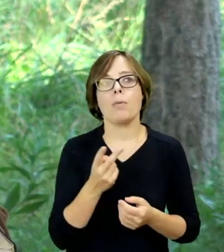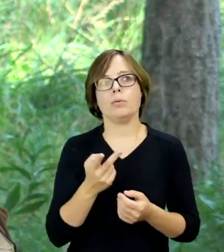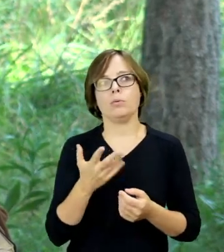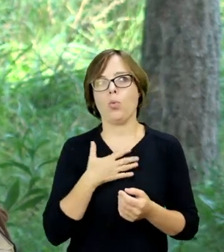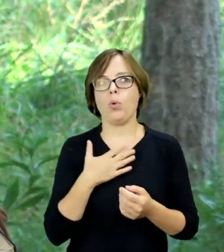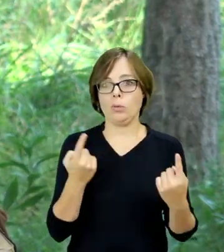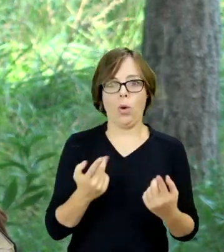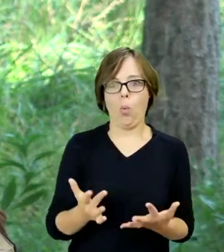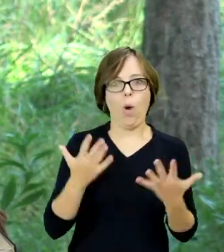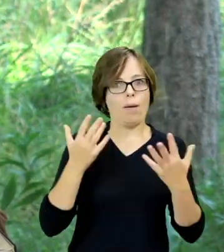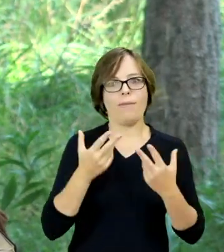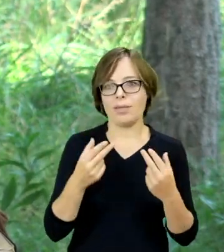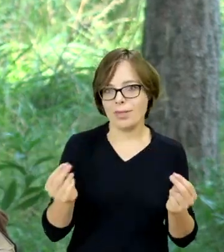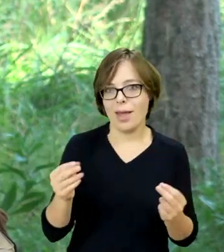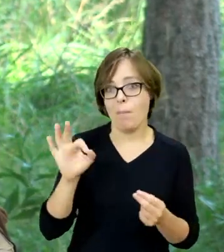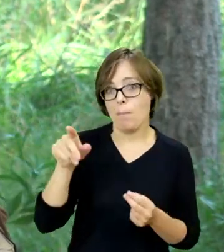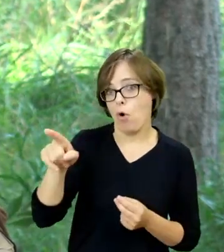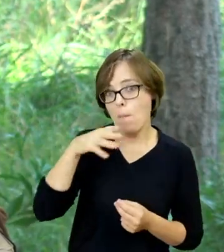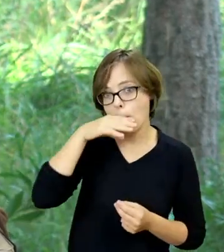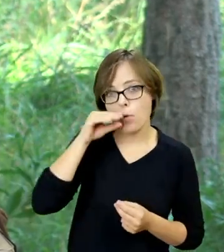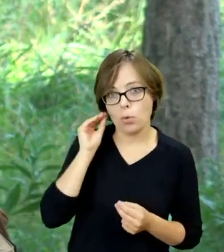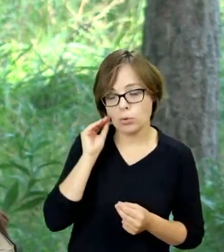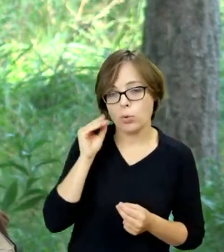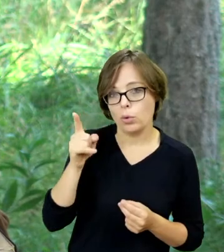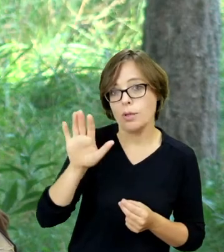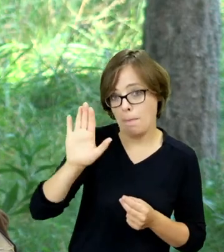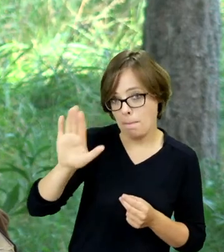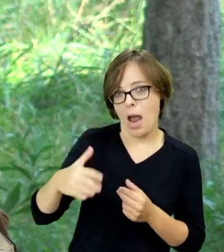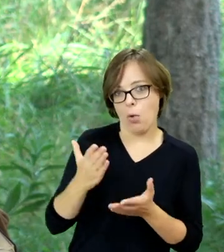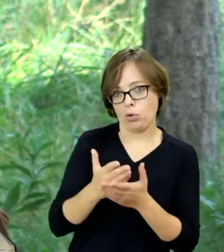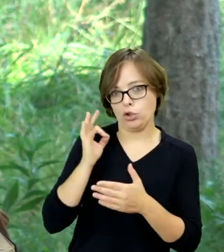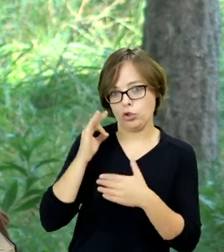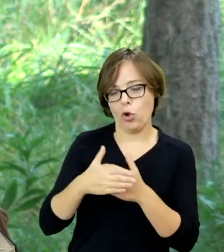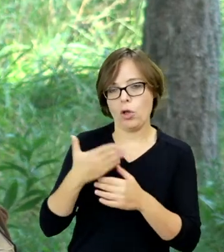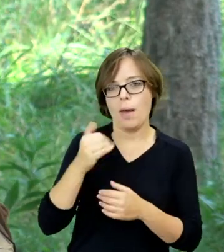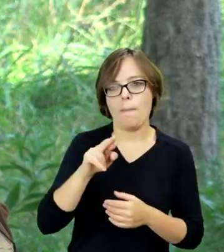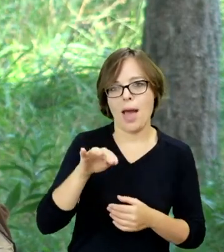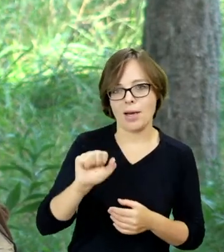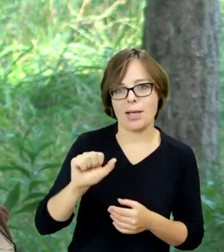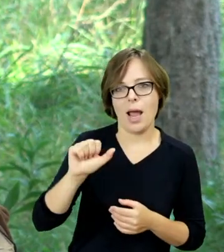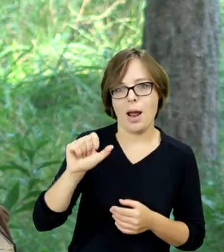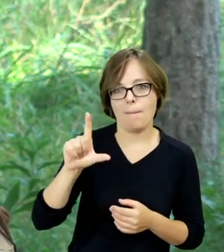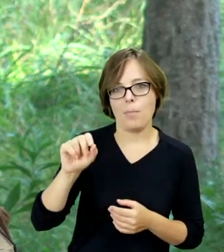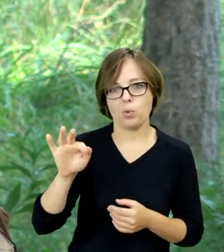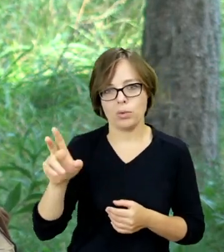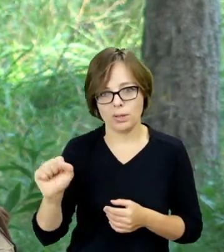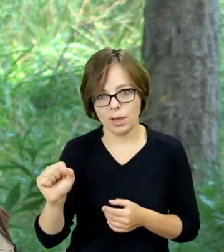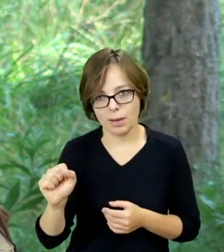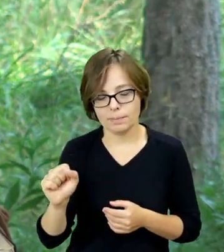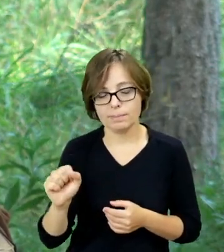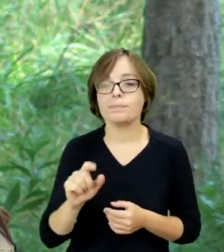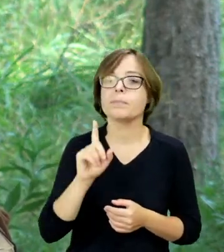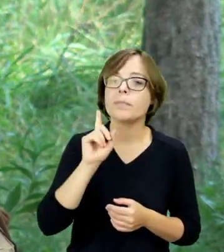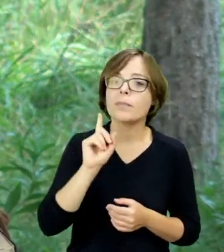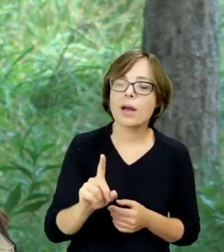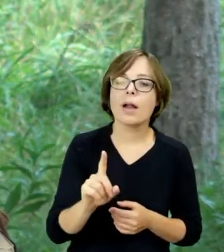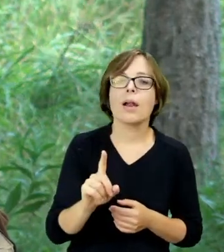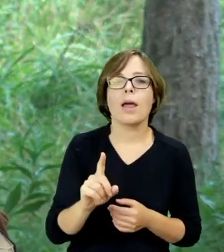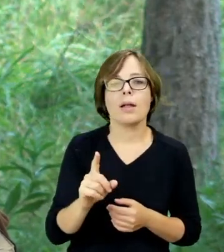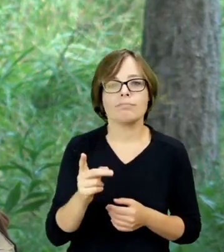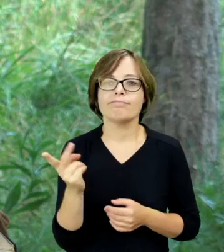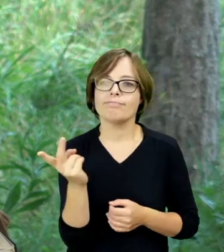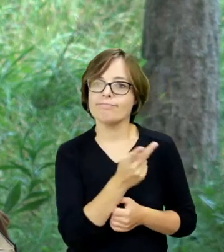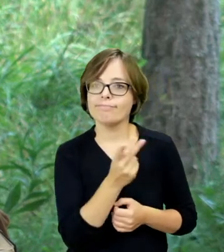bo przecież Józef Piłsudski miał żonę, Marię Piłsudską, to jednak ten związek